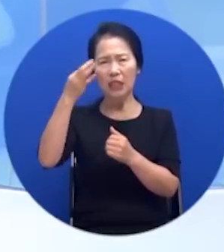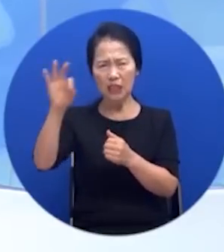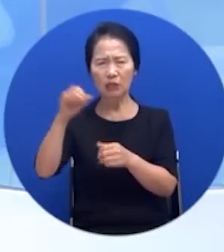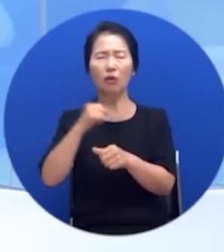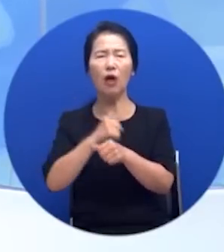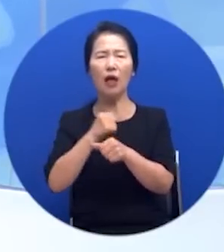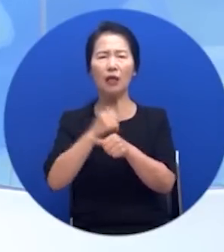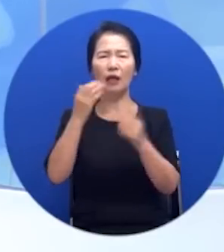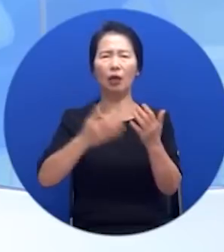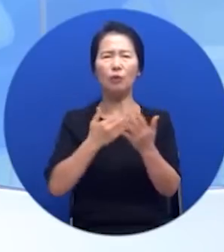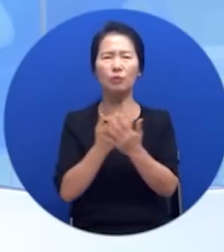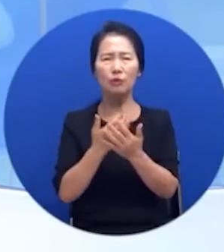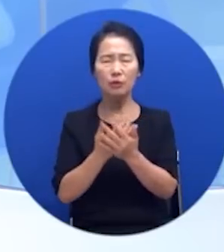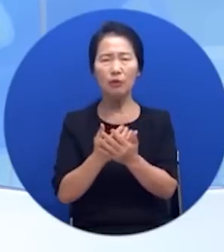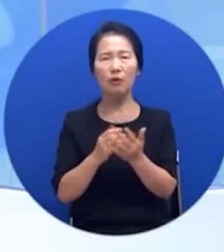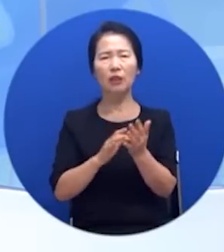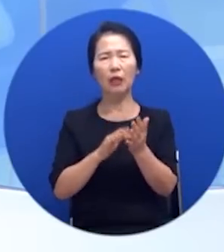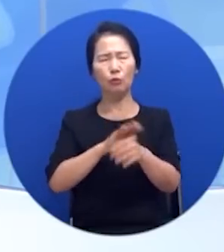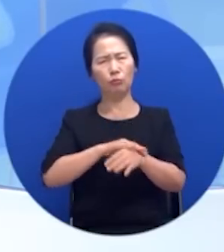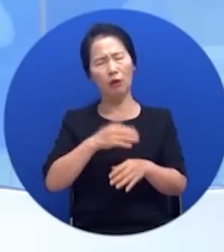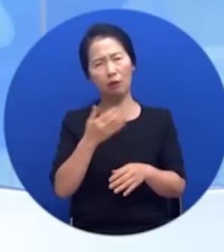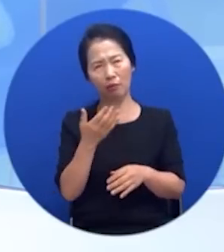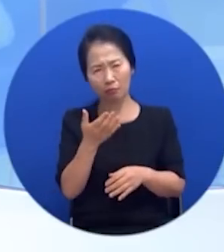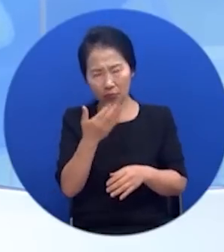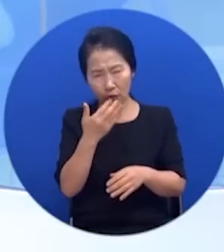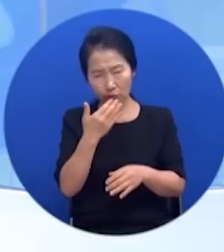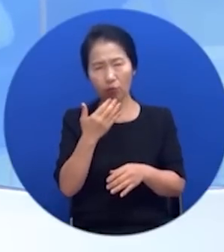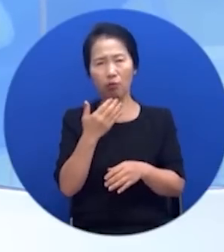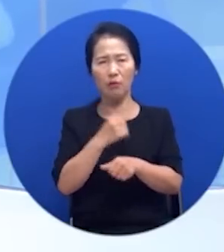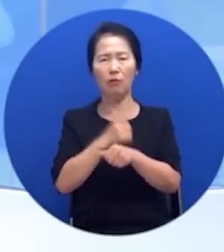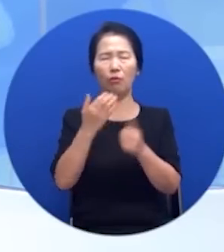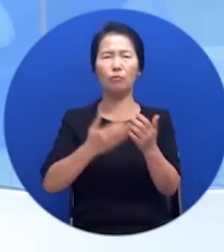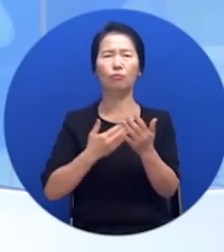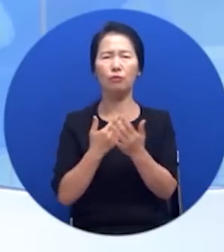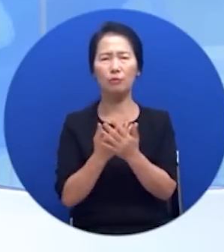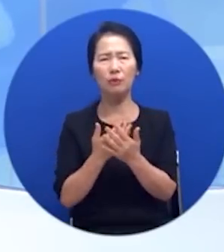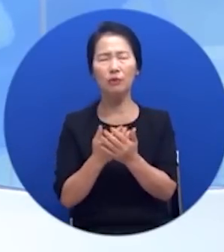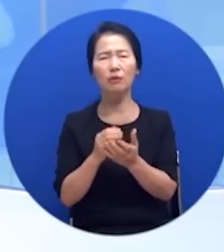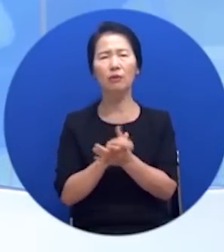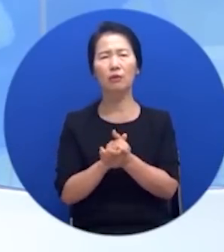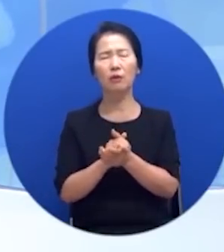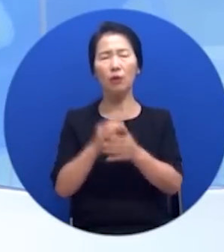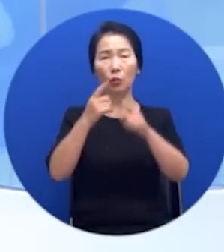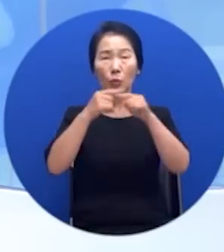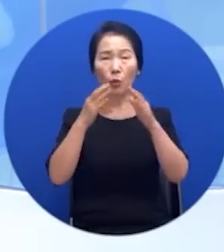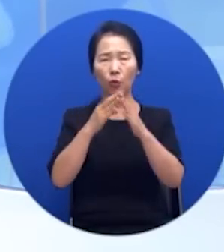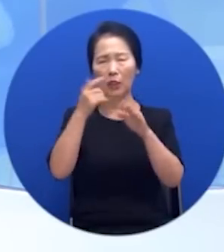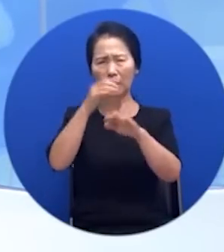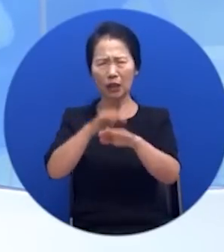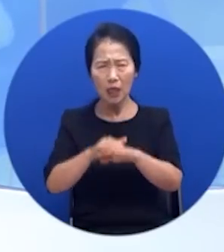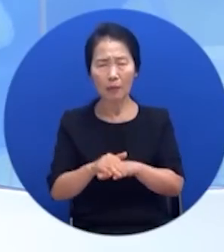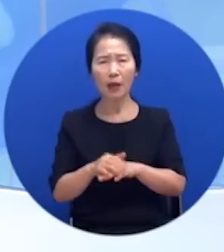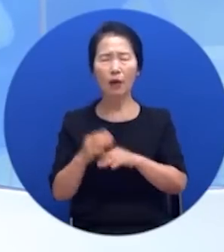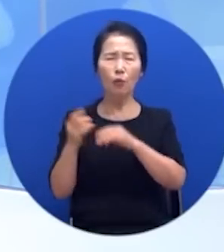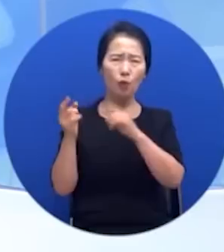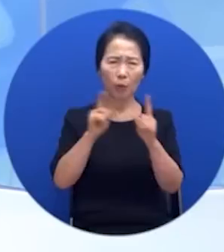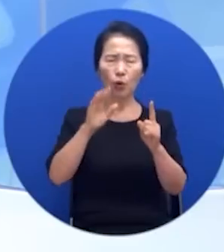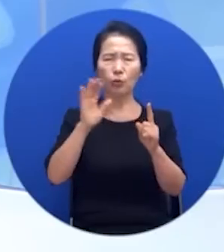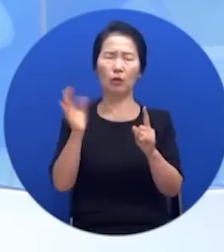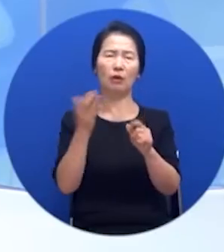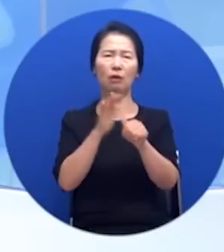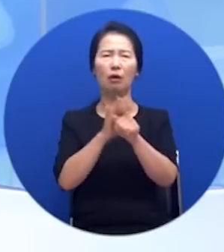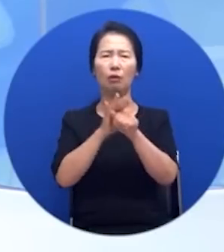도와주시옵소서. 그래서 약도 잘 먹을 수 있도록 도와주시옵소서. 교회의 예배가 회복되게